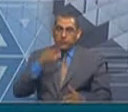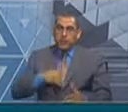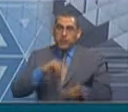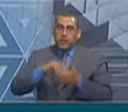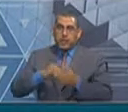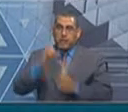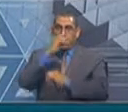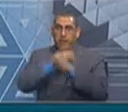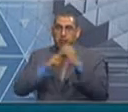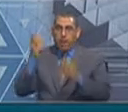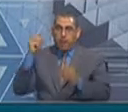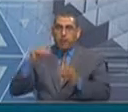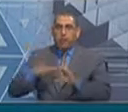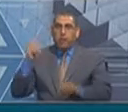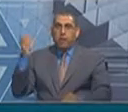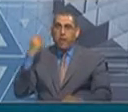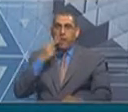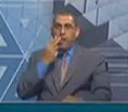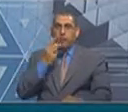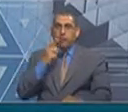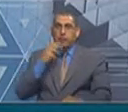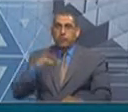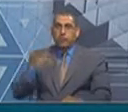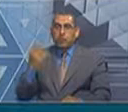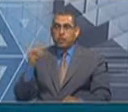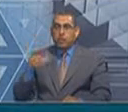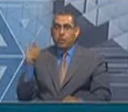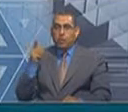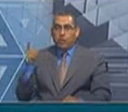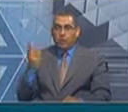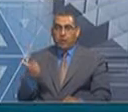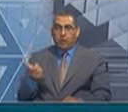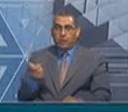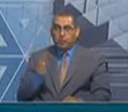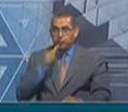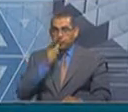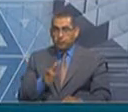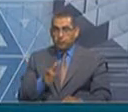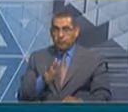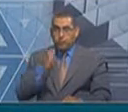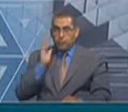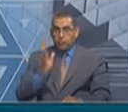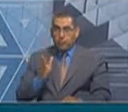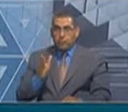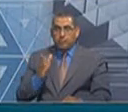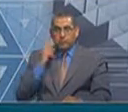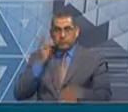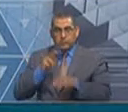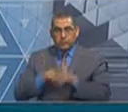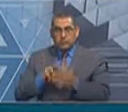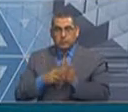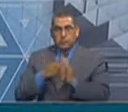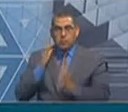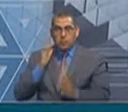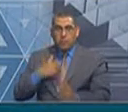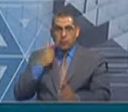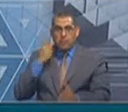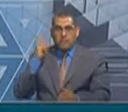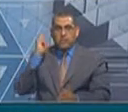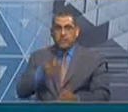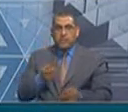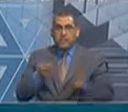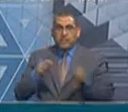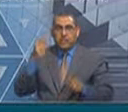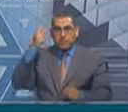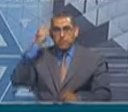النووي الذي انسحبت منه في عام 2018، ويحق لها تفعيل آلية إعادة فرض